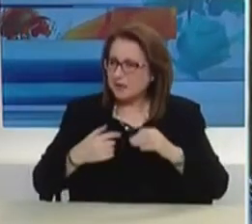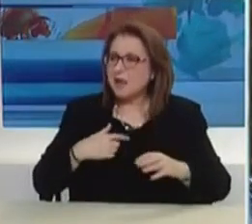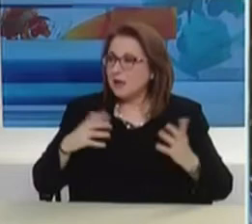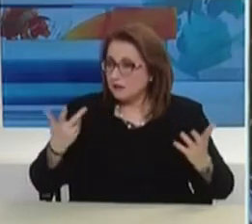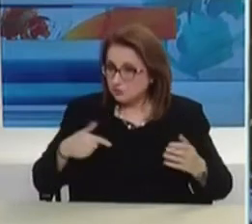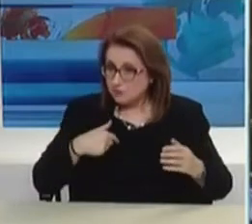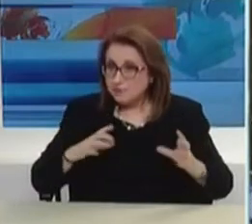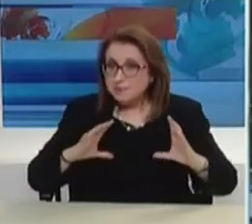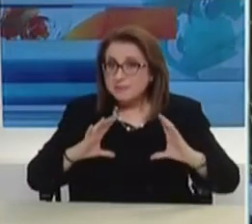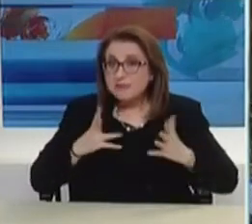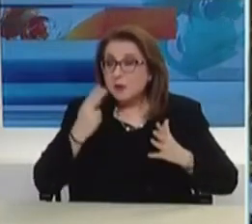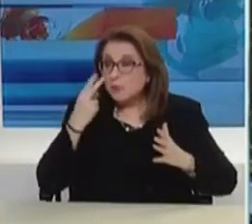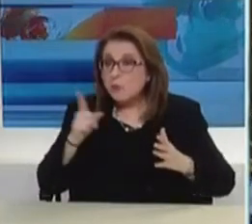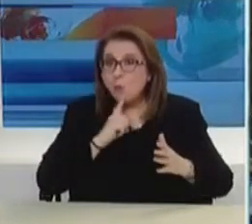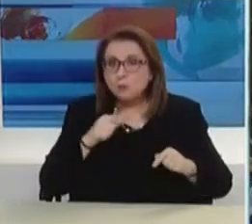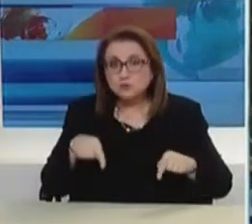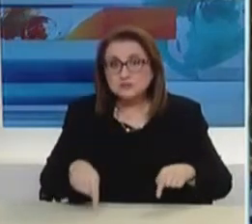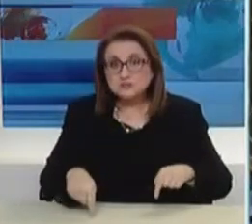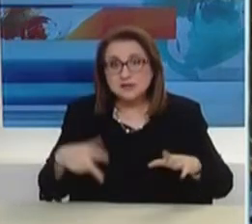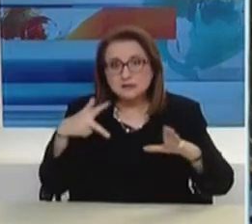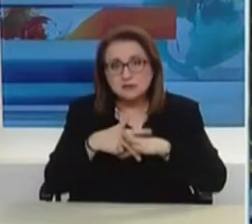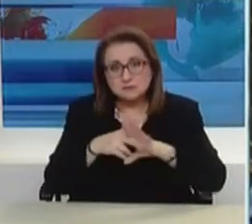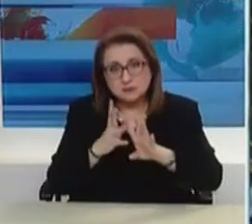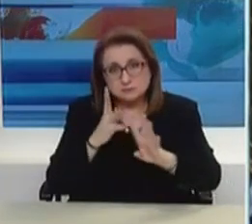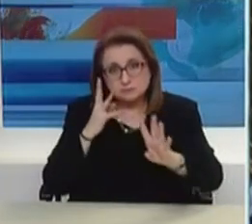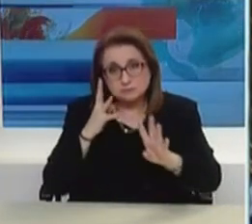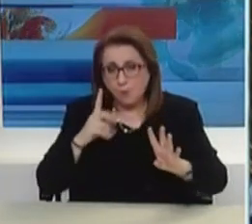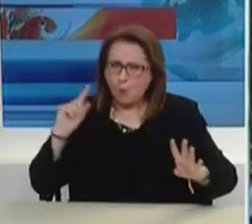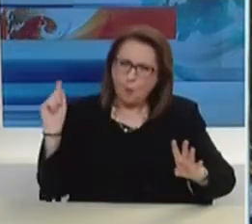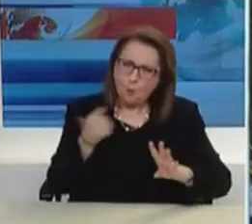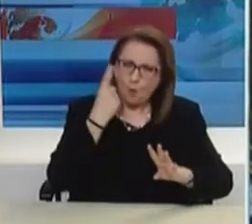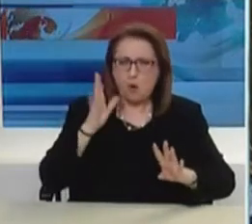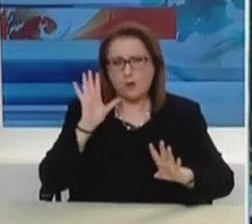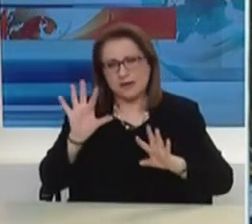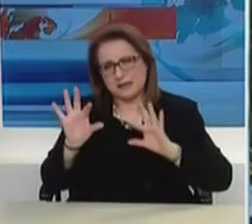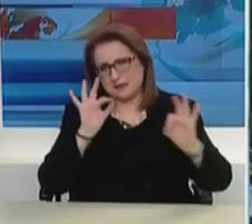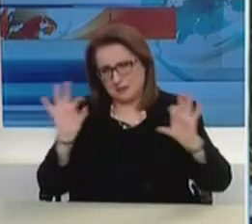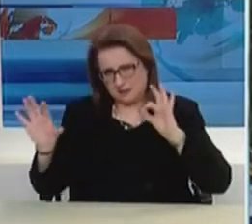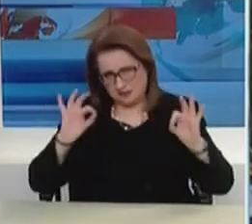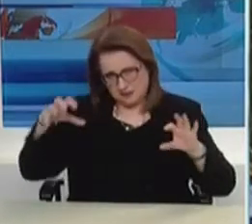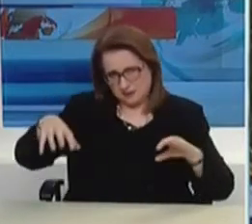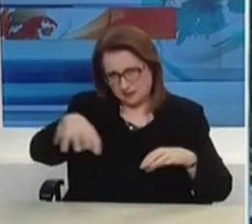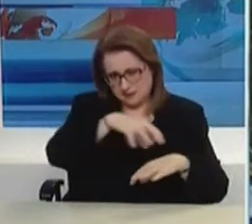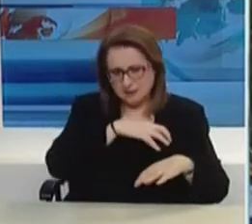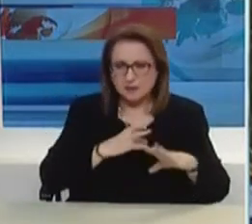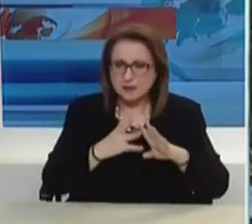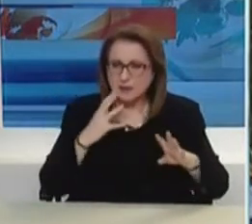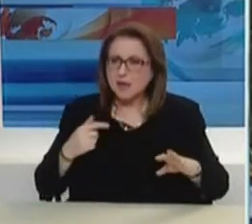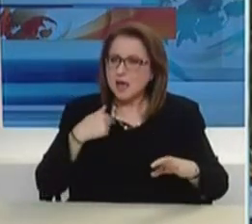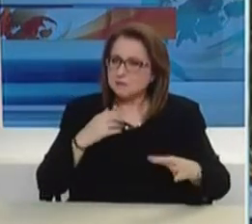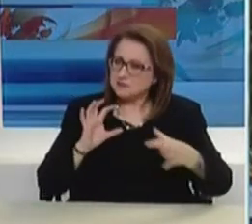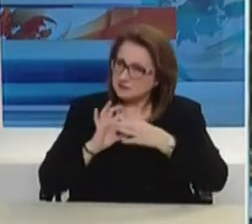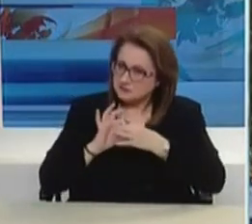η εικόνα που είδαμε σήμερα σε ορισμένα τραπεζικά καταστήματα, σε συνεργασία με την πολιτική ηγεσία του